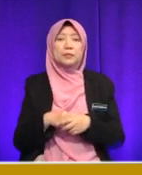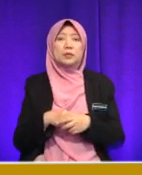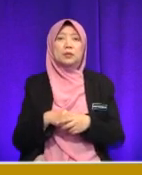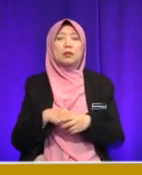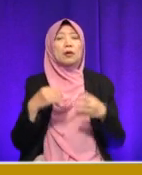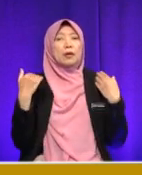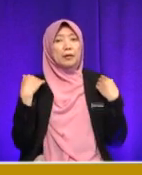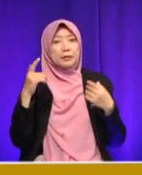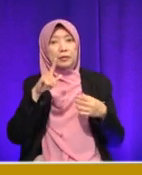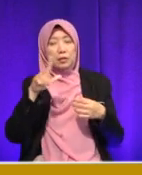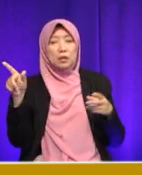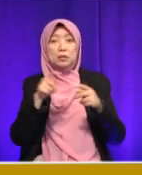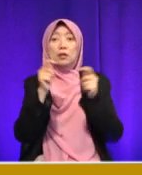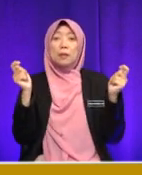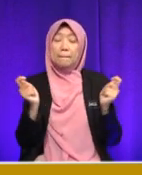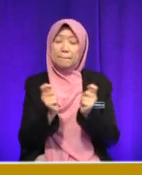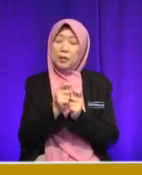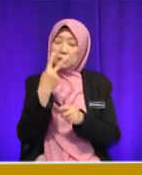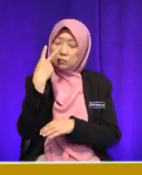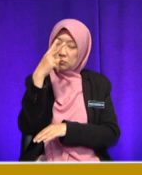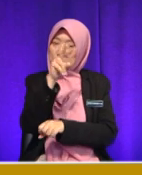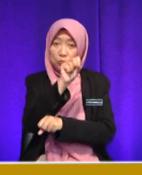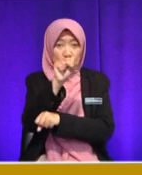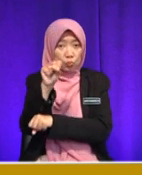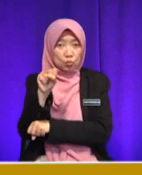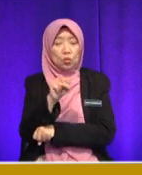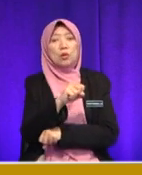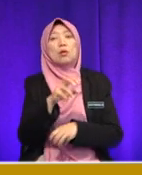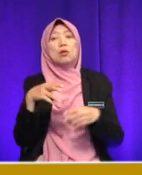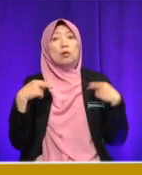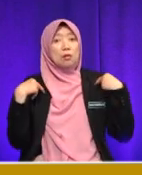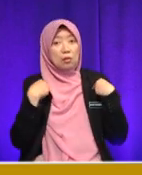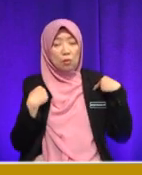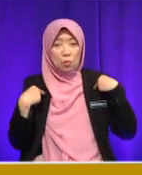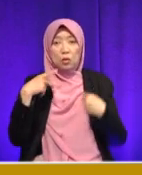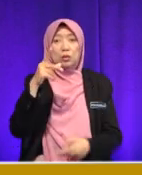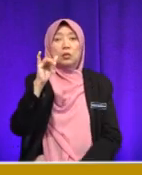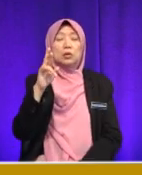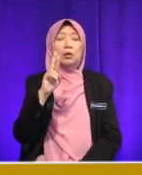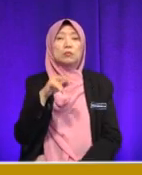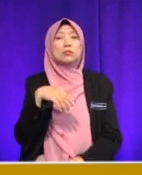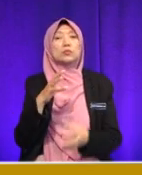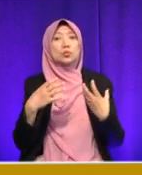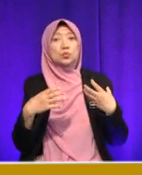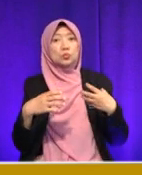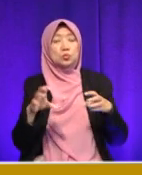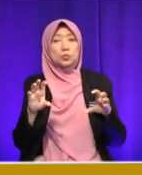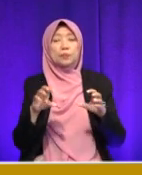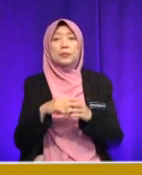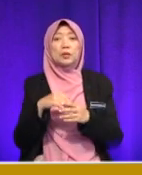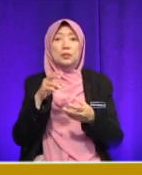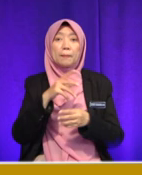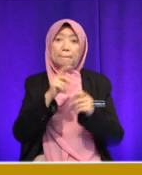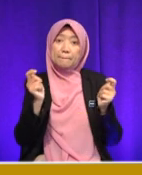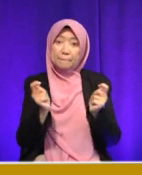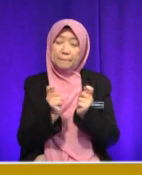pondok pemerhatian aktiviti hidupan liar. Konsep transformasi digunakan untuk membina pondok pemerhatian